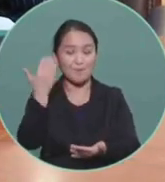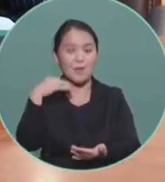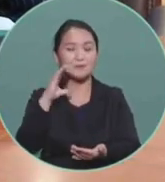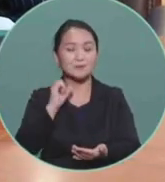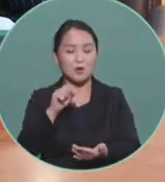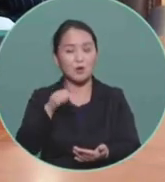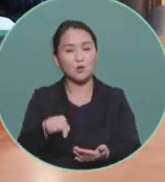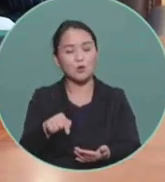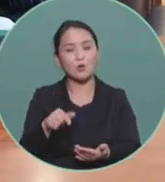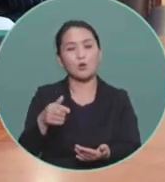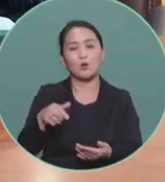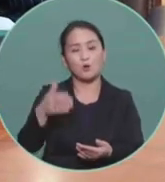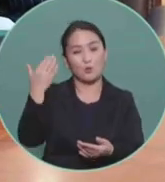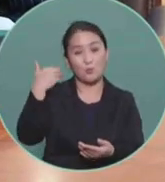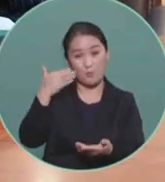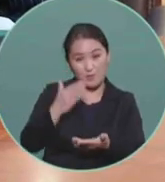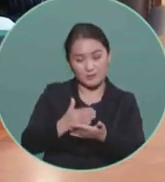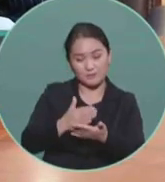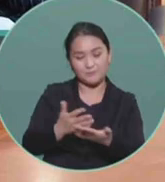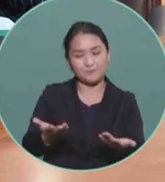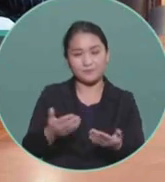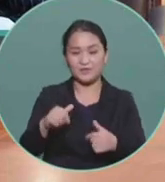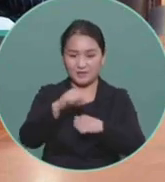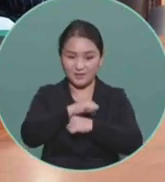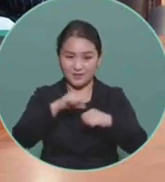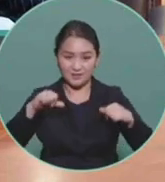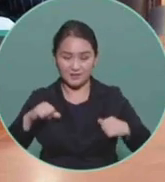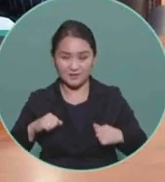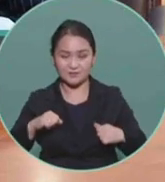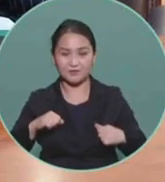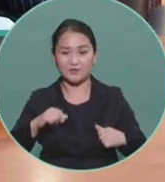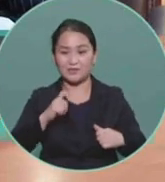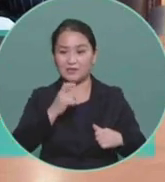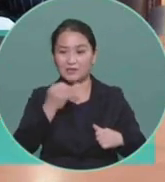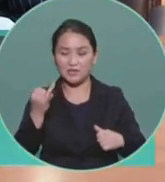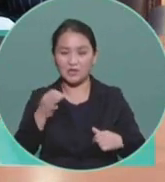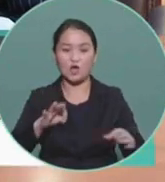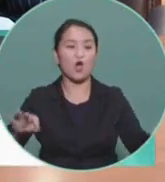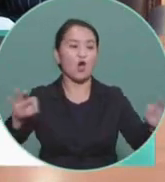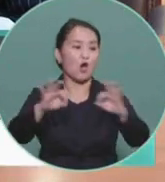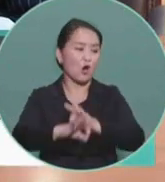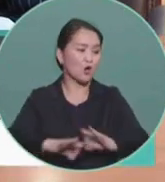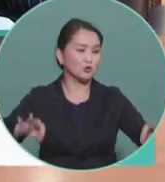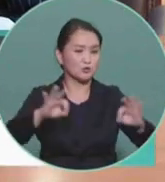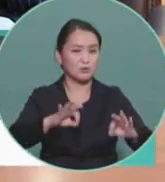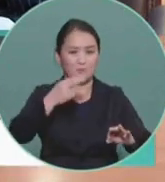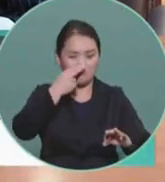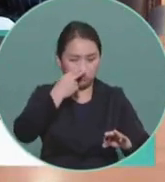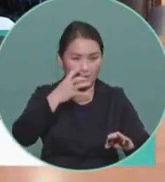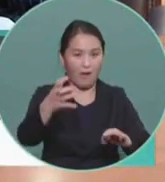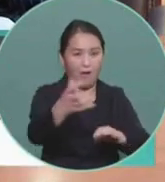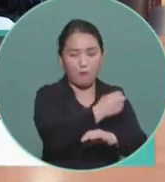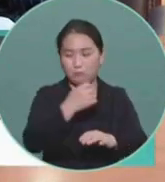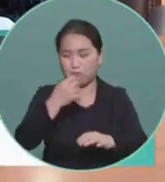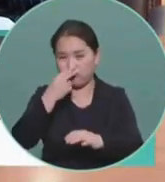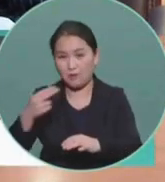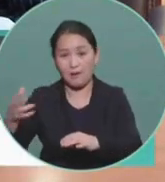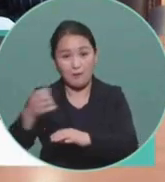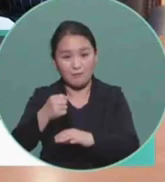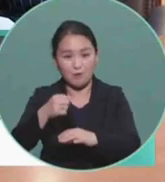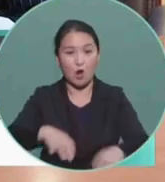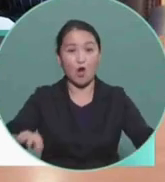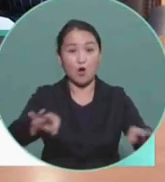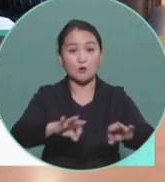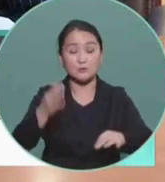гаргаж ирсэн. За тухайн үед болохоор яаж ирсэн бэ гэхээр нөө иргэд маань хий хомсдол хүсгэх нэг юм асуудал гаргаж ирсэн шүү дээ. Тэгэхээр энэ жилийн